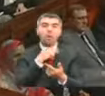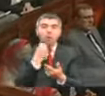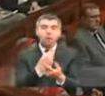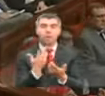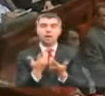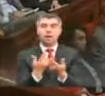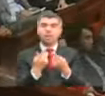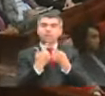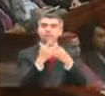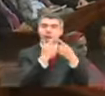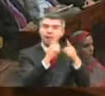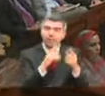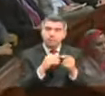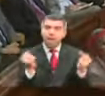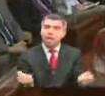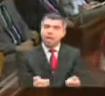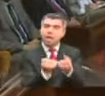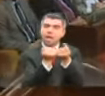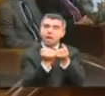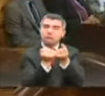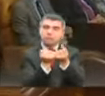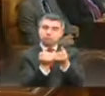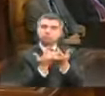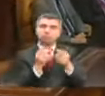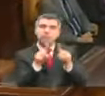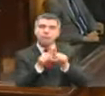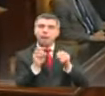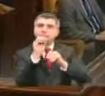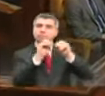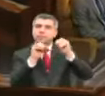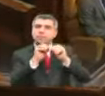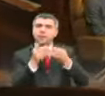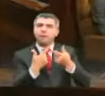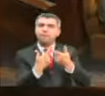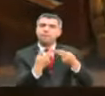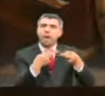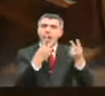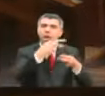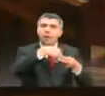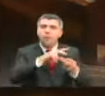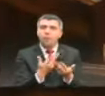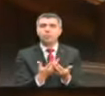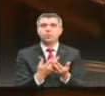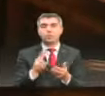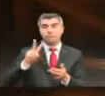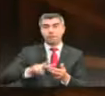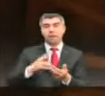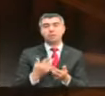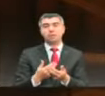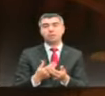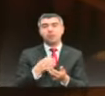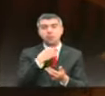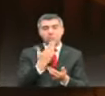بإصلاحات سياسية ودستورية جوهرية، ومن إطلاق أوراش كبرى وهيكلية